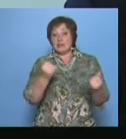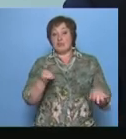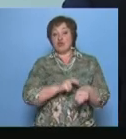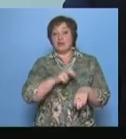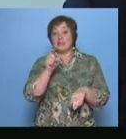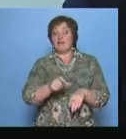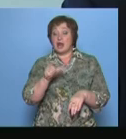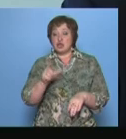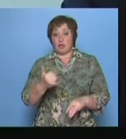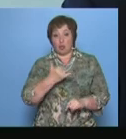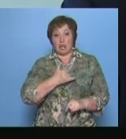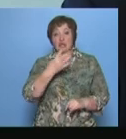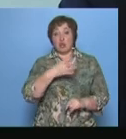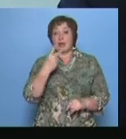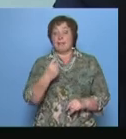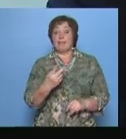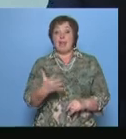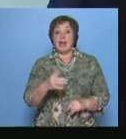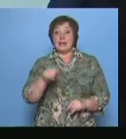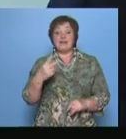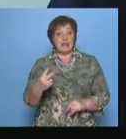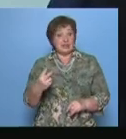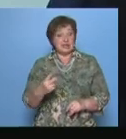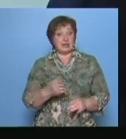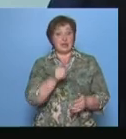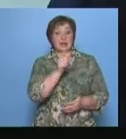у нас 45,2 врача на 10 тысяч населения,